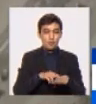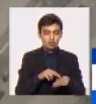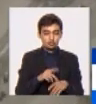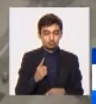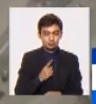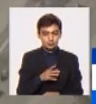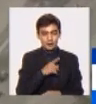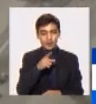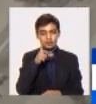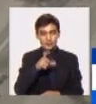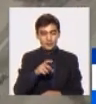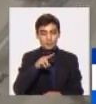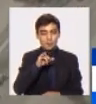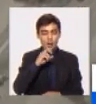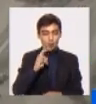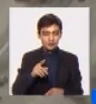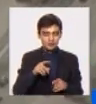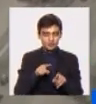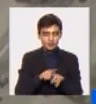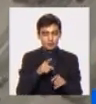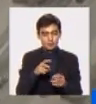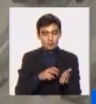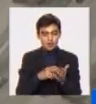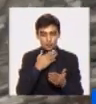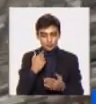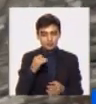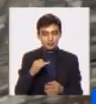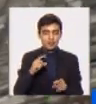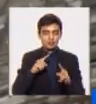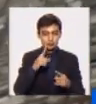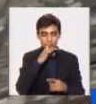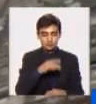Но Человеку-пауку не привыкать быть арестованным после своих рискованных восхождений.